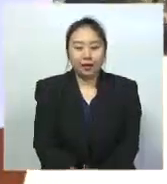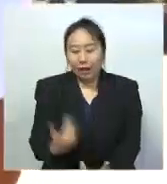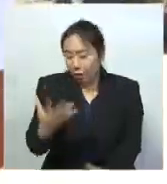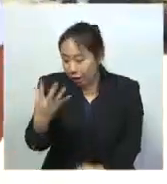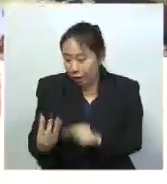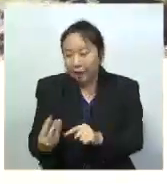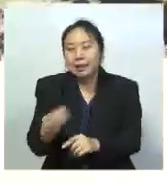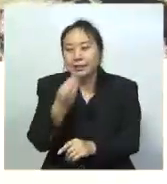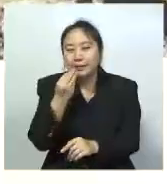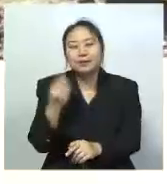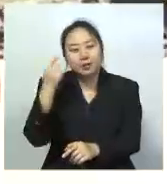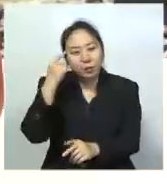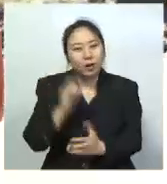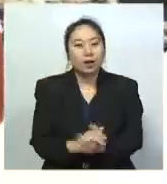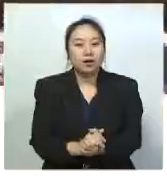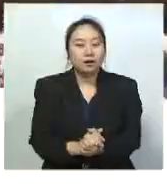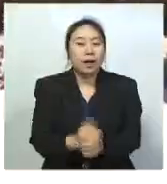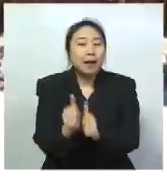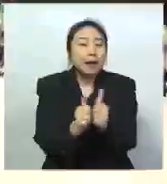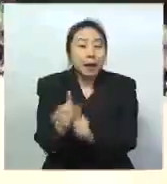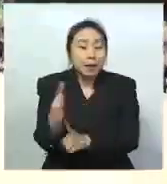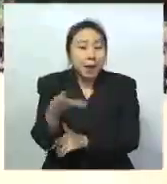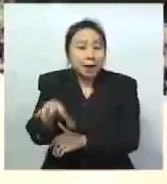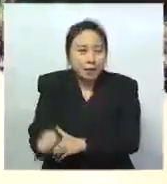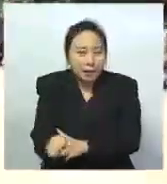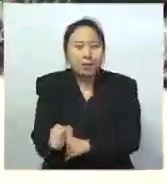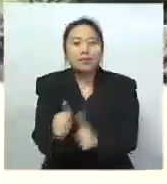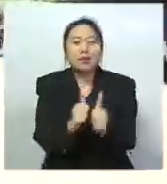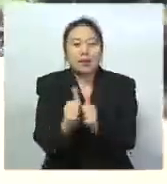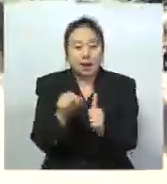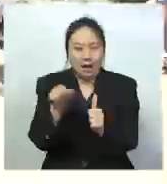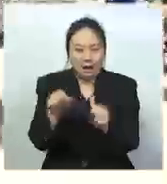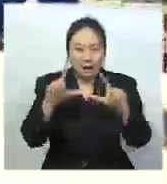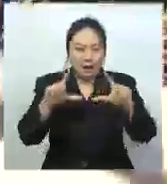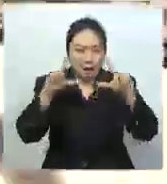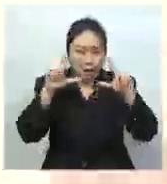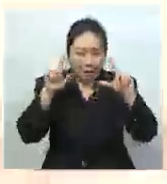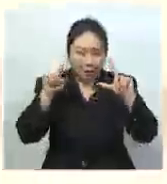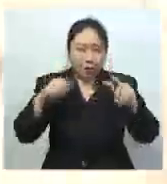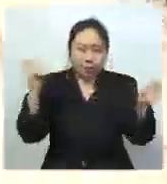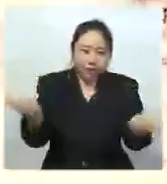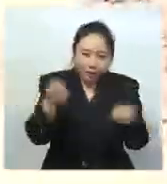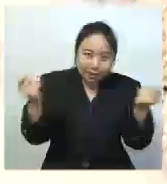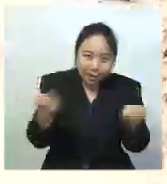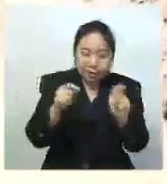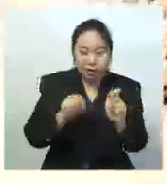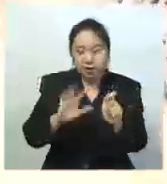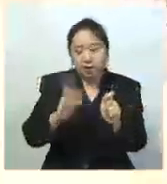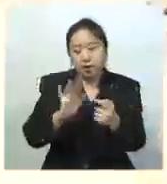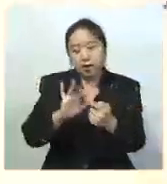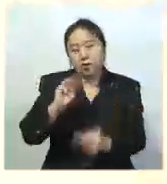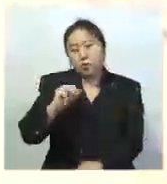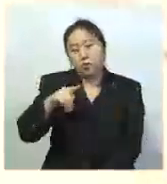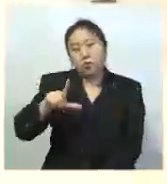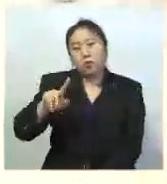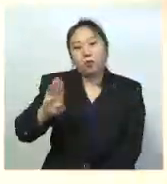ละ การแข่งขันจับปลาไหลถือว่าเป็นไฮไลท์ของเทศกาลปลาไหลข้าวใหม่หอมมะลิของอำเภอชุมพลบุรีจัง